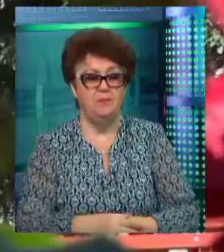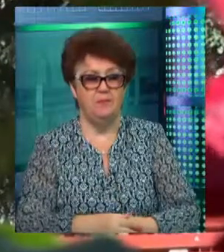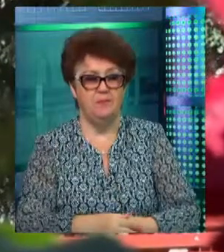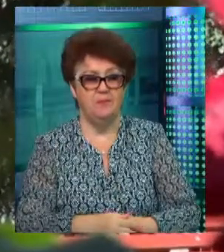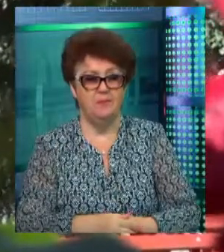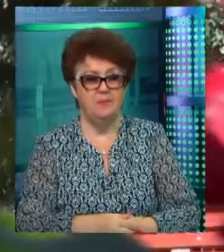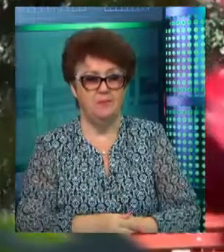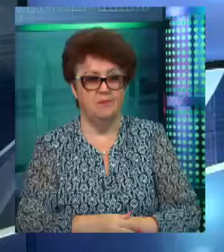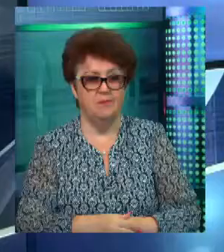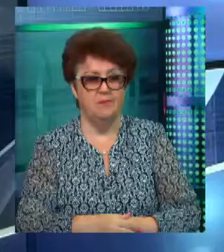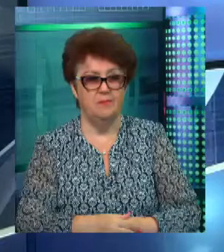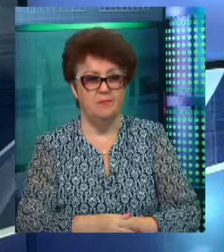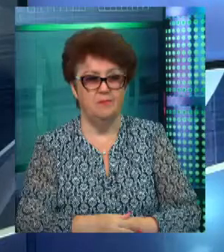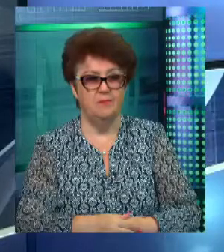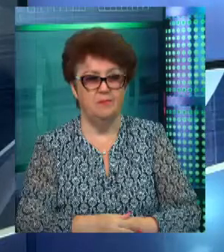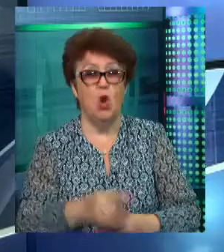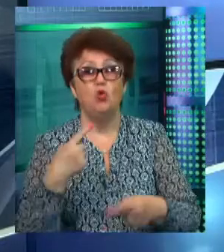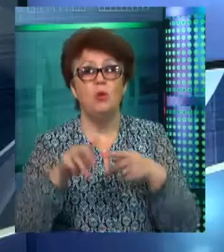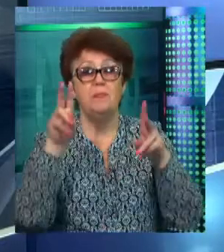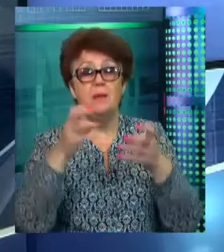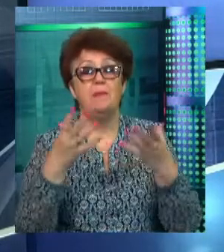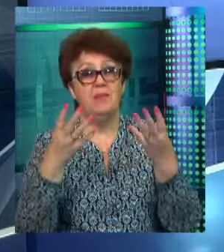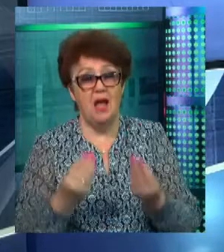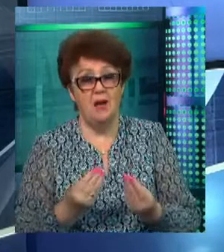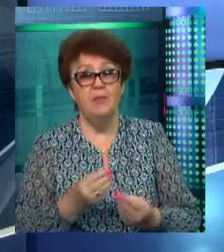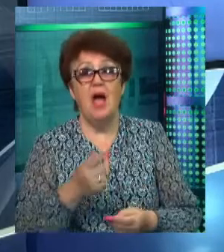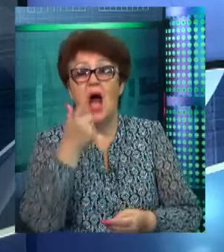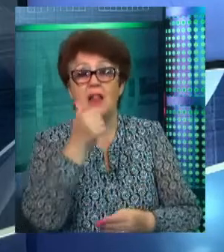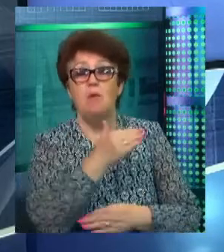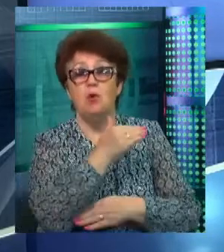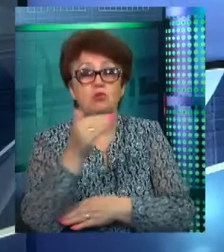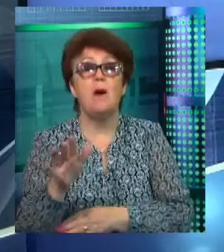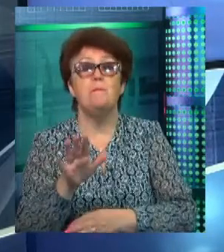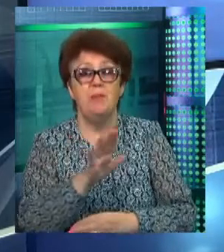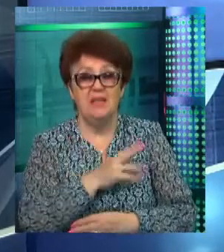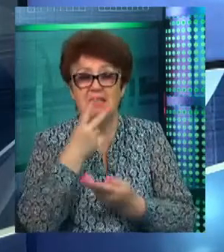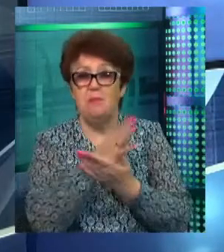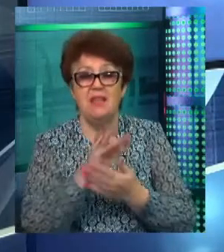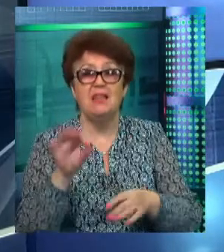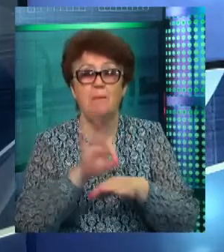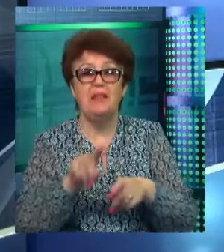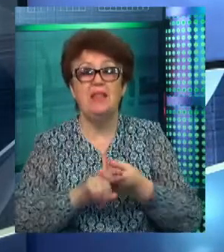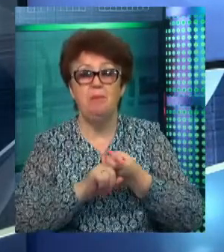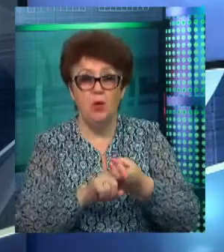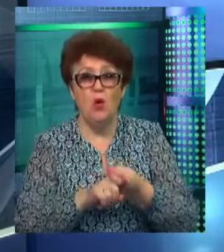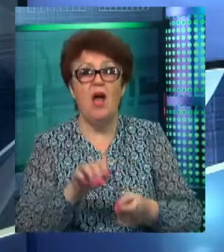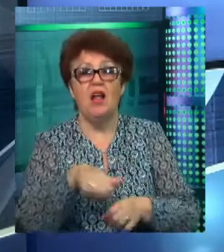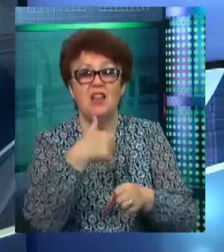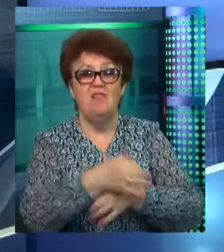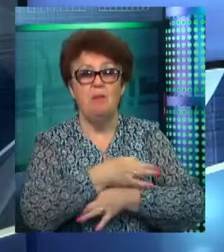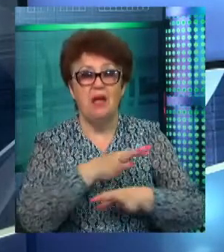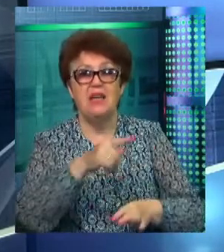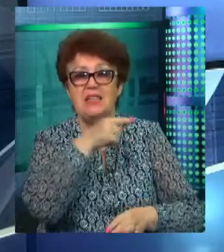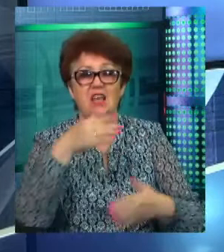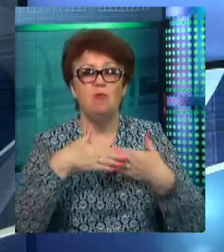события по горам и другим темам дня алым парусом быть несмотря на пандемию главный праздник российских